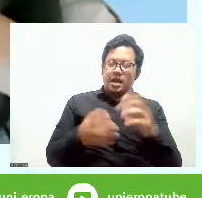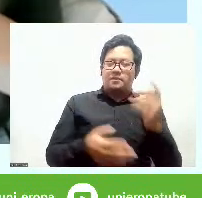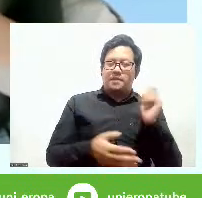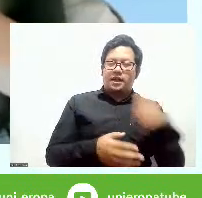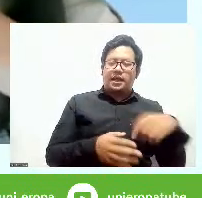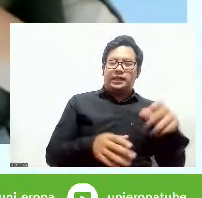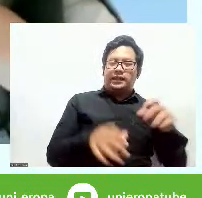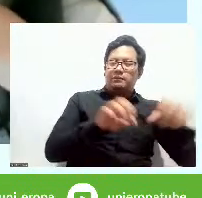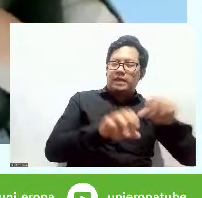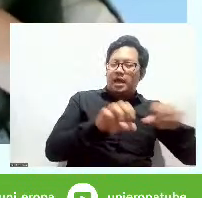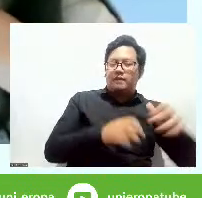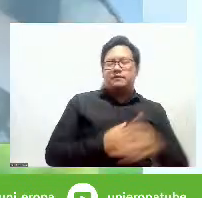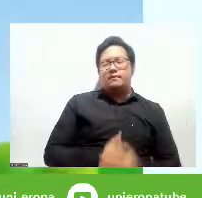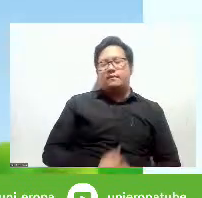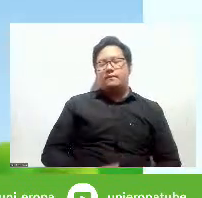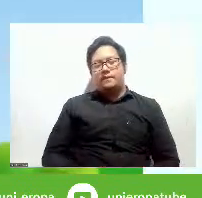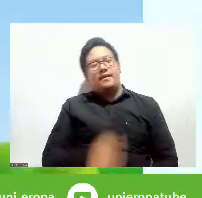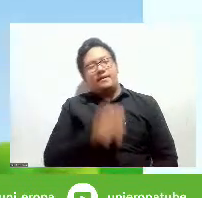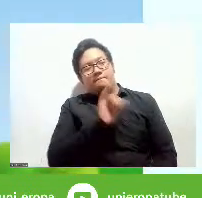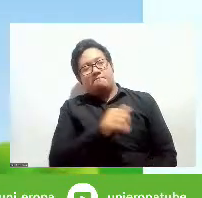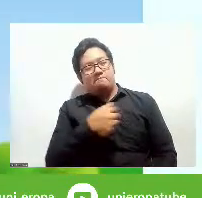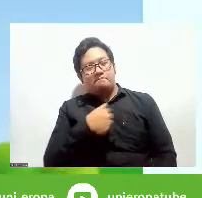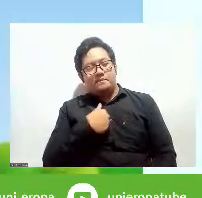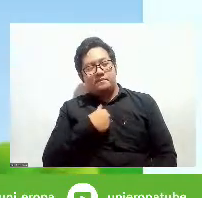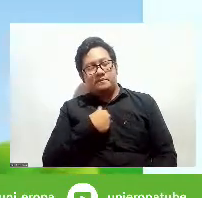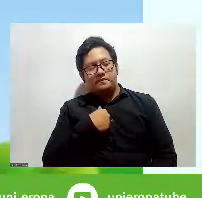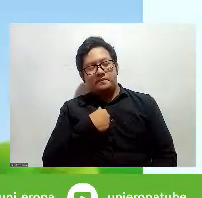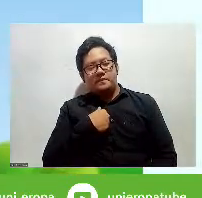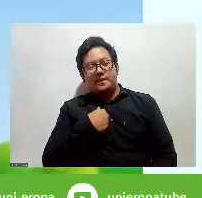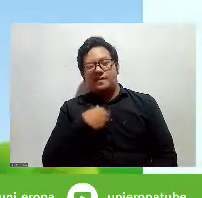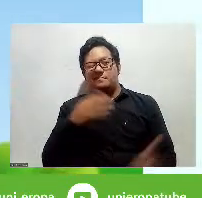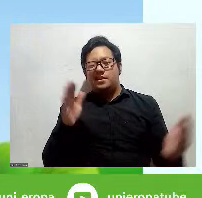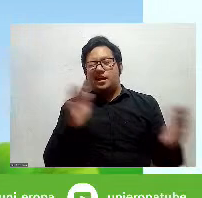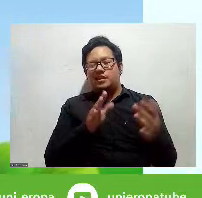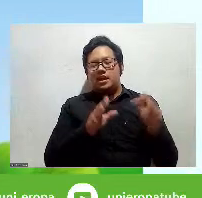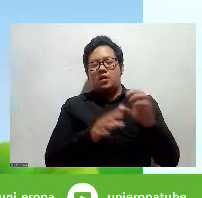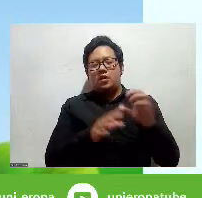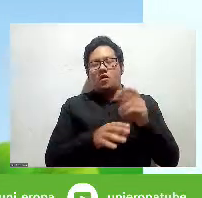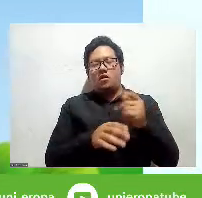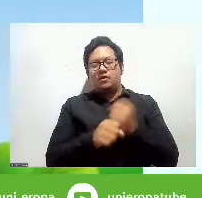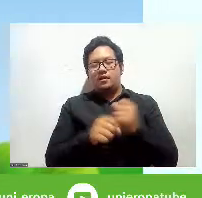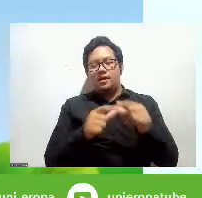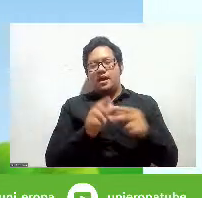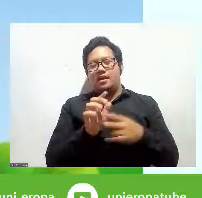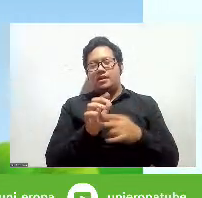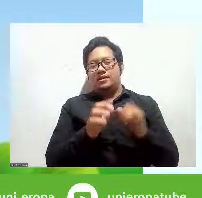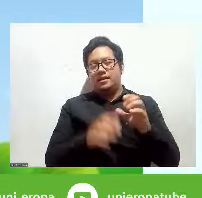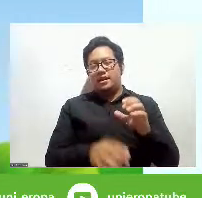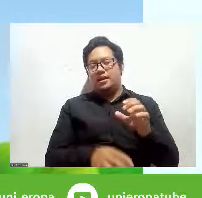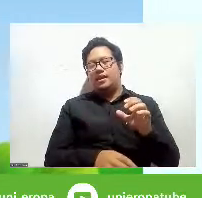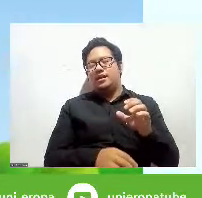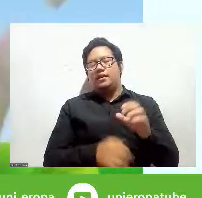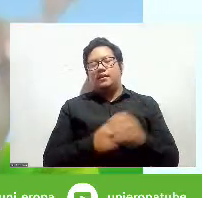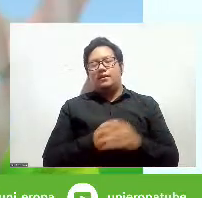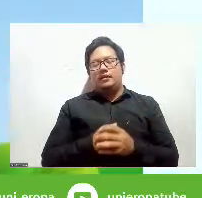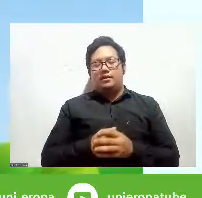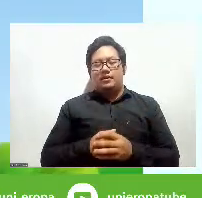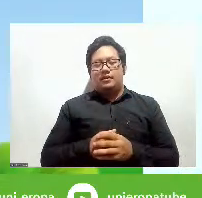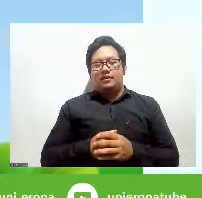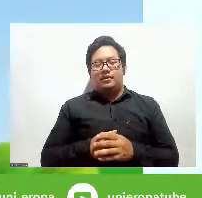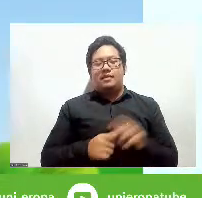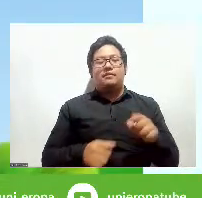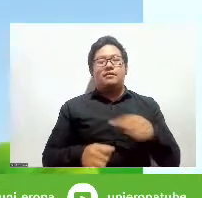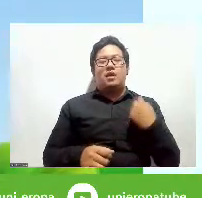kedekatannya organik dan termal kultur Jadi p0to intinya kita mengikuti pola alam